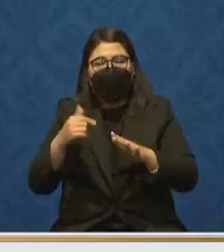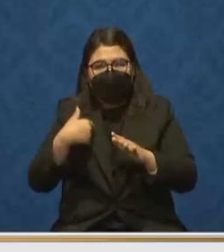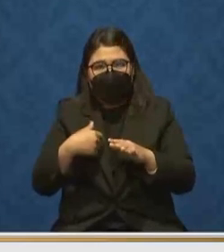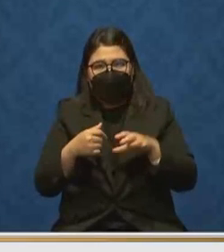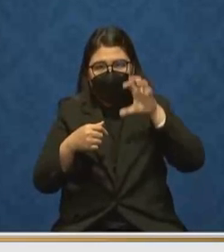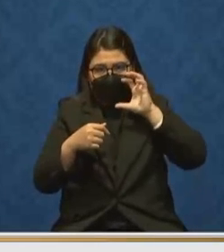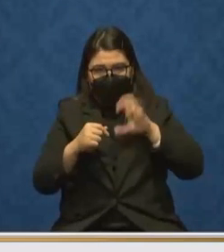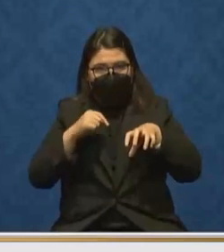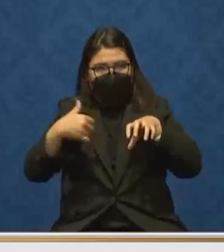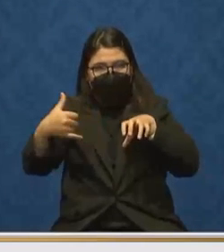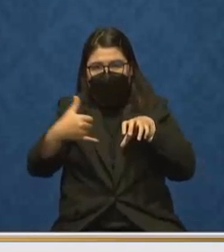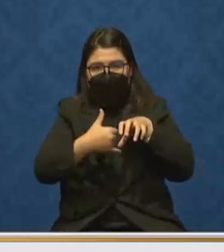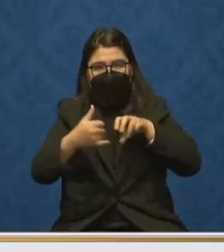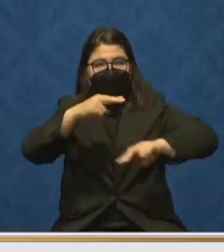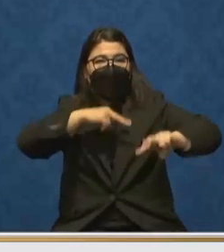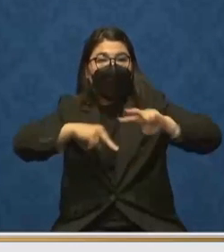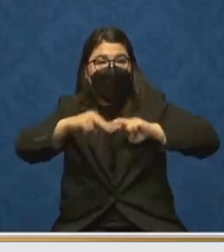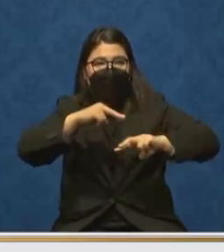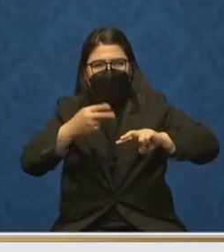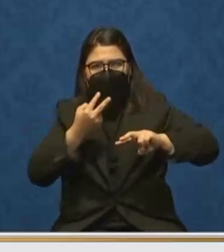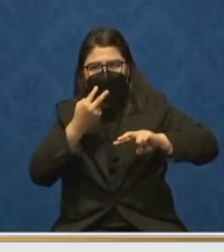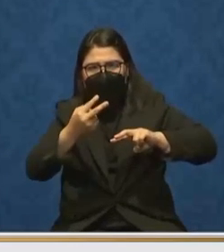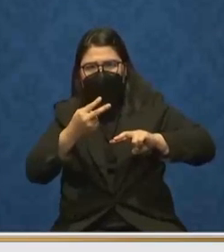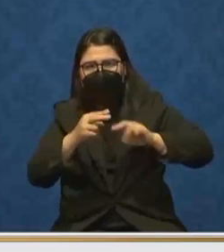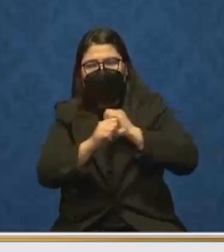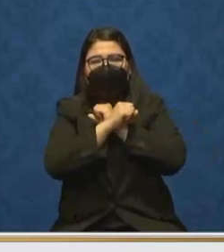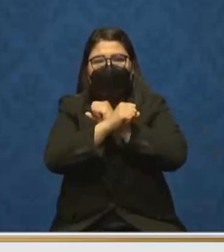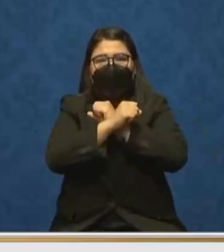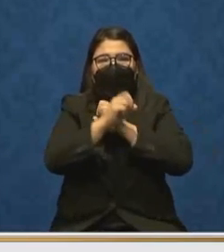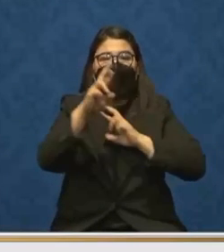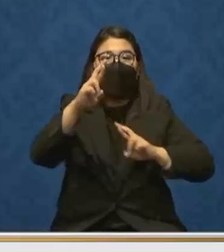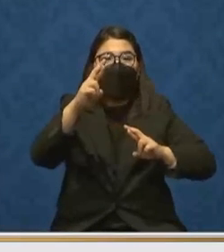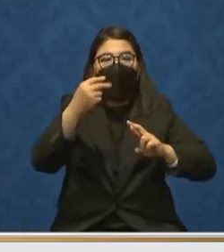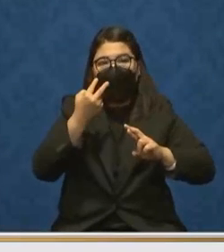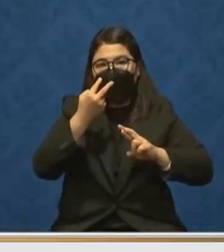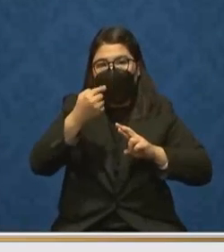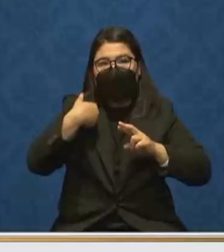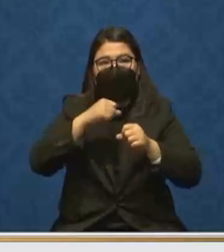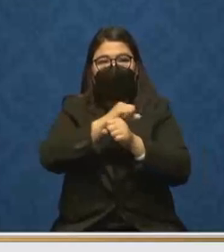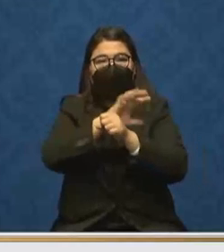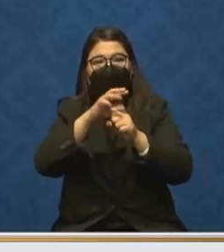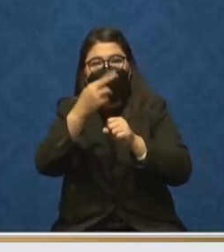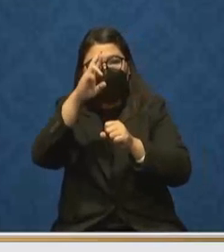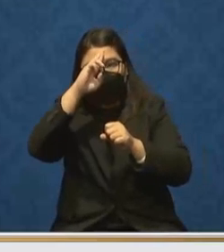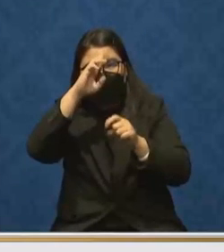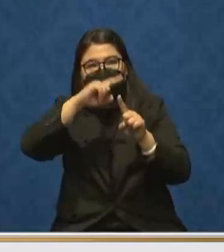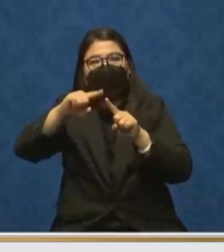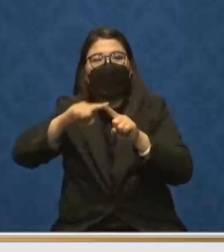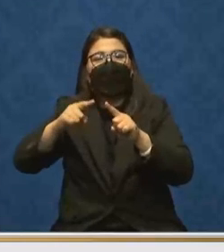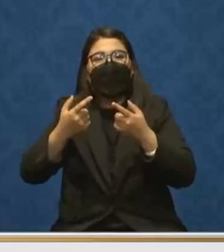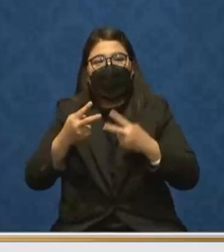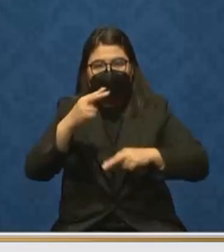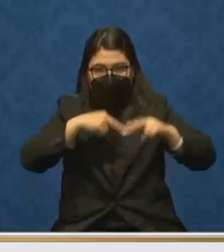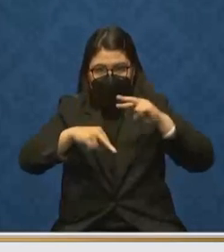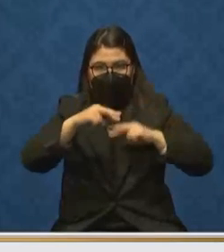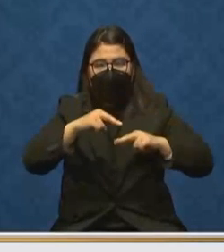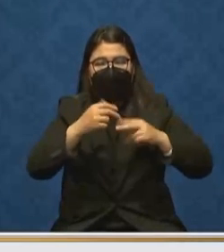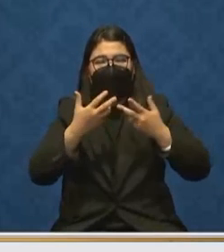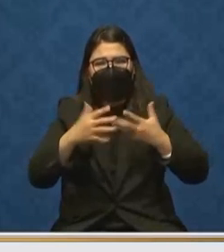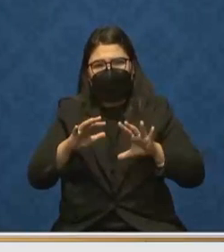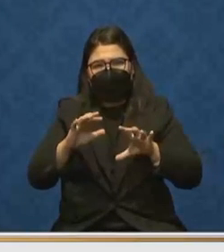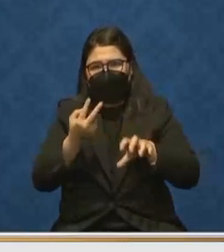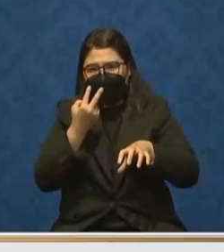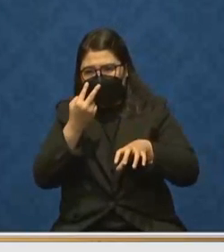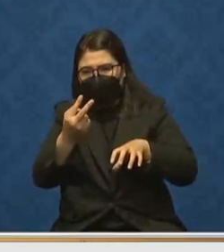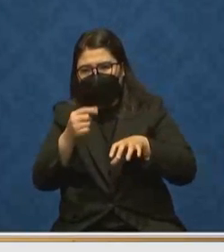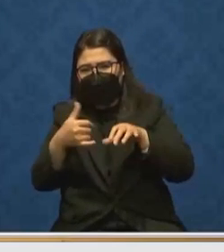พัฒนาสาธารณสุขชายแดนป้องกันเฝ้าระวังและควบคุมโรคติดต่อพัฒนาฝีมือแรงงานการคัดระบบแรงงานต่างด้